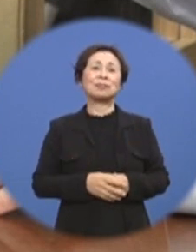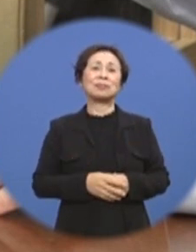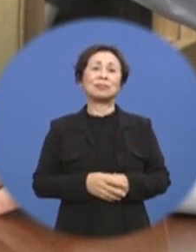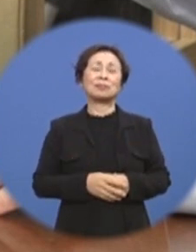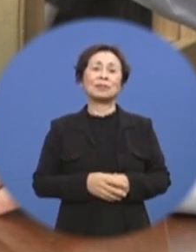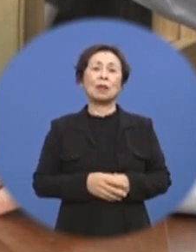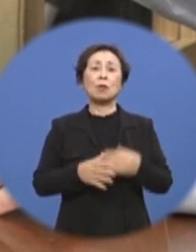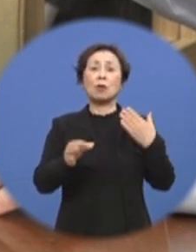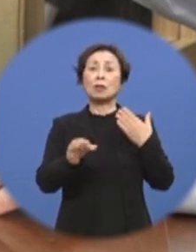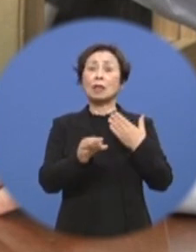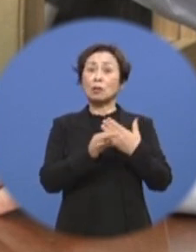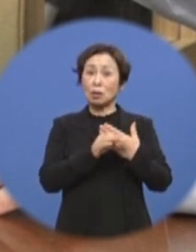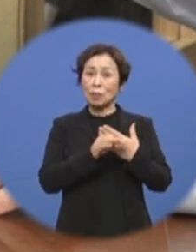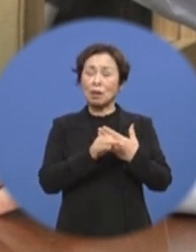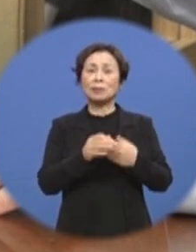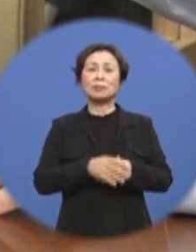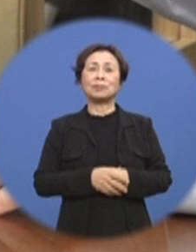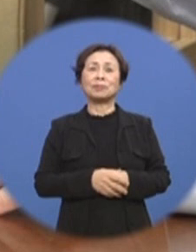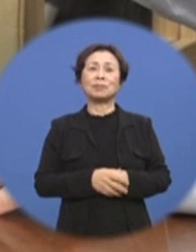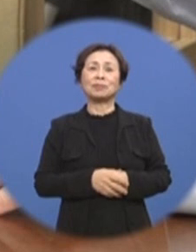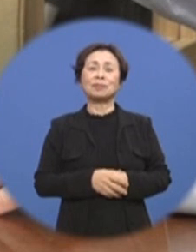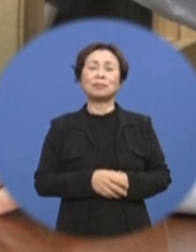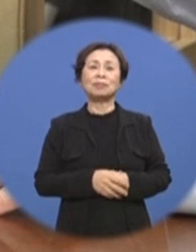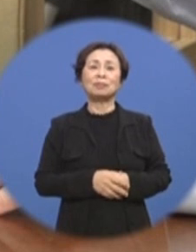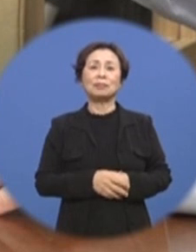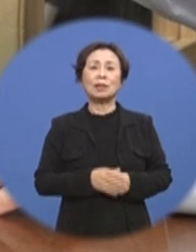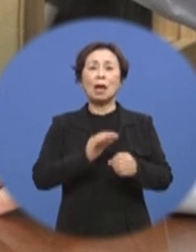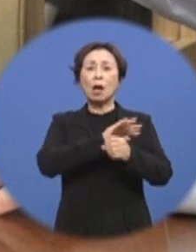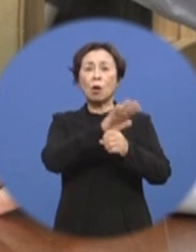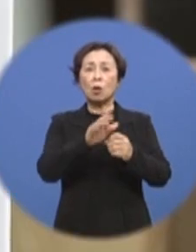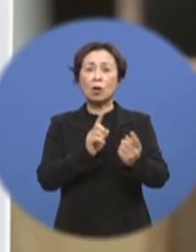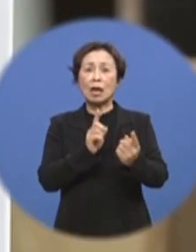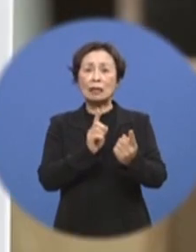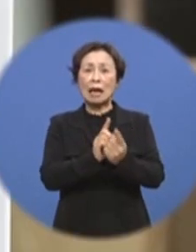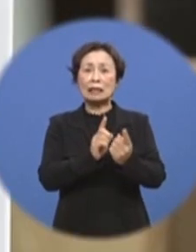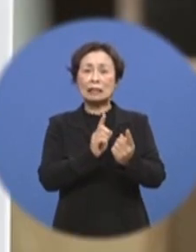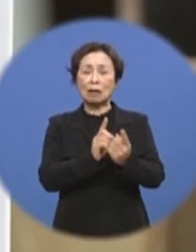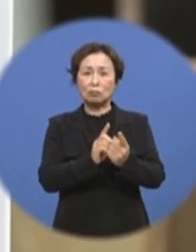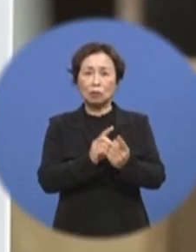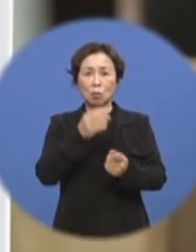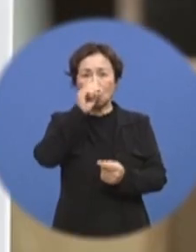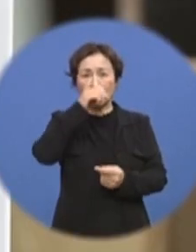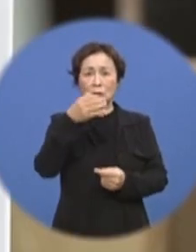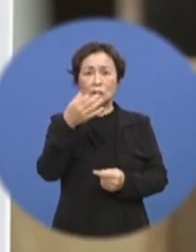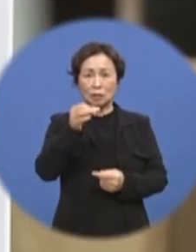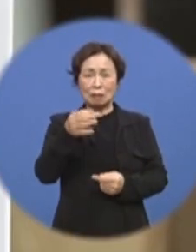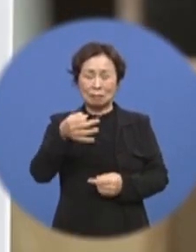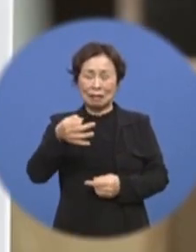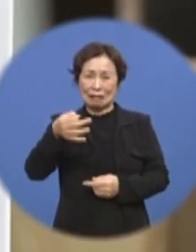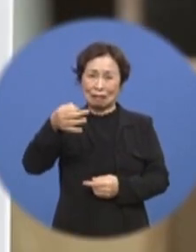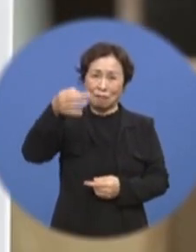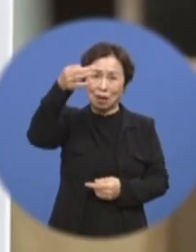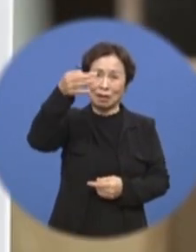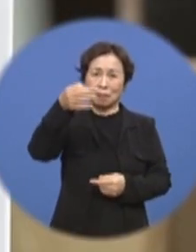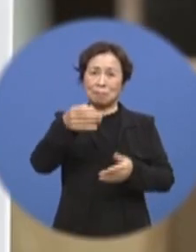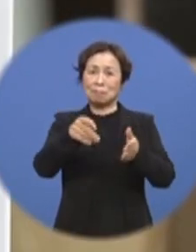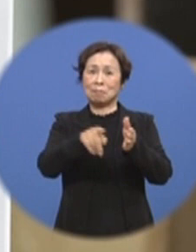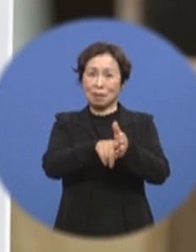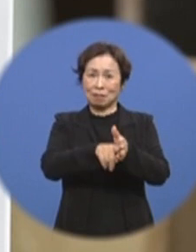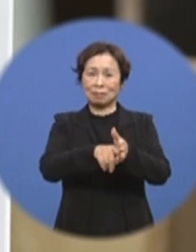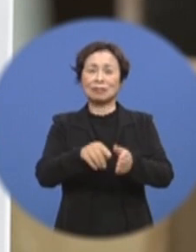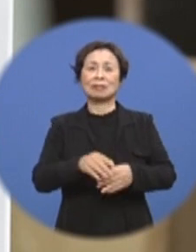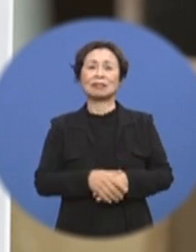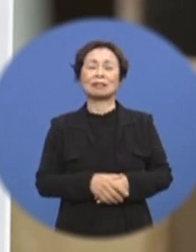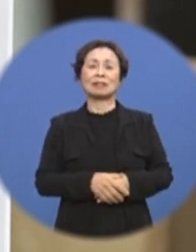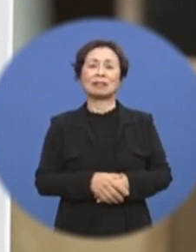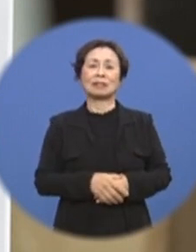例えばですねここにあるようにこのな対策予算に代わりのお金を計上したり先ほど言いまし